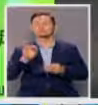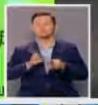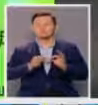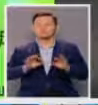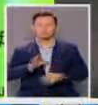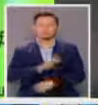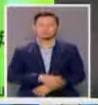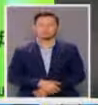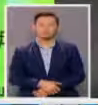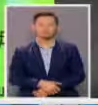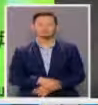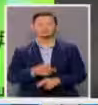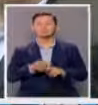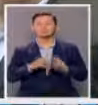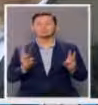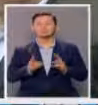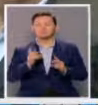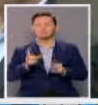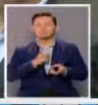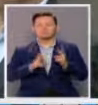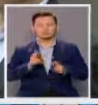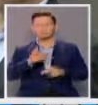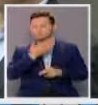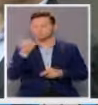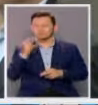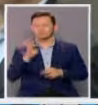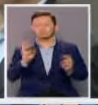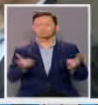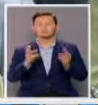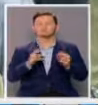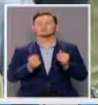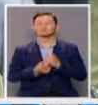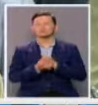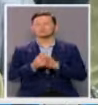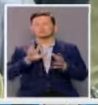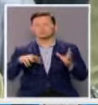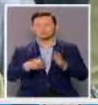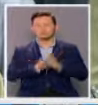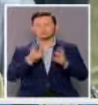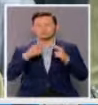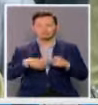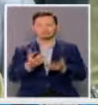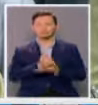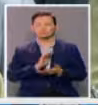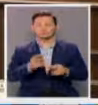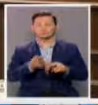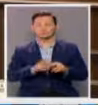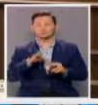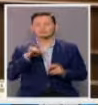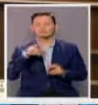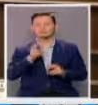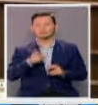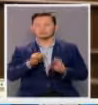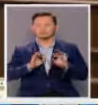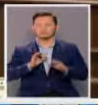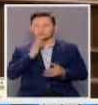оқиғасы туралы да айтылды. Өрттен адам шығыны тіркелмегенімен тілсіз жаудың салдары әлі күнге дейін зерттелмеген. Осыған орай Сағынды Құлықпанов